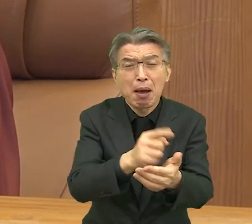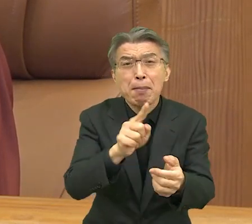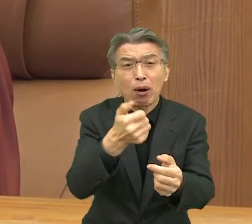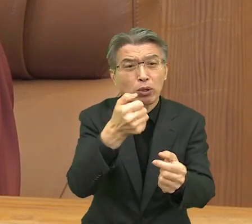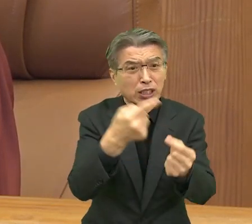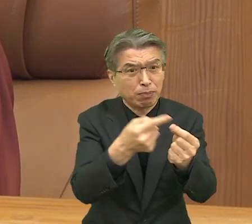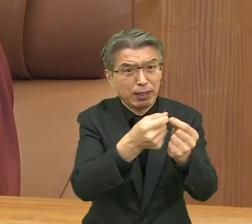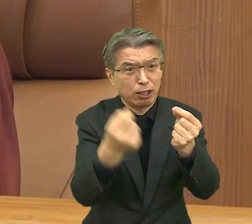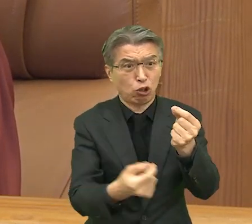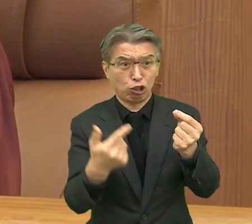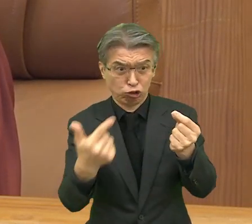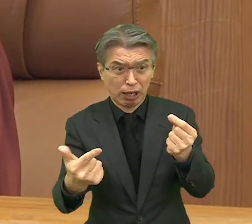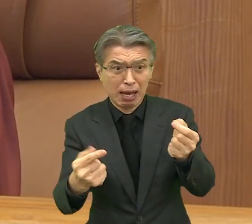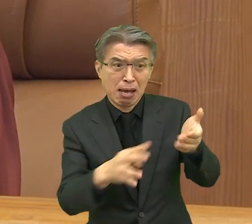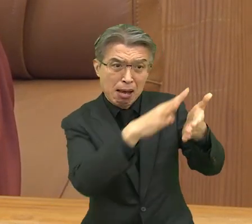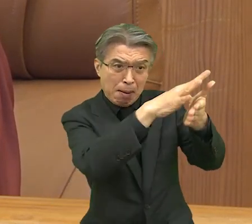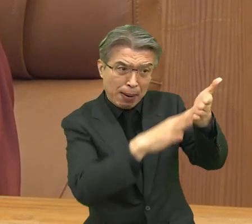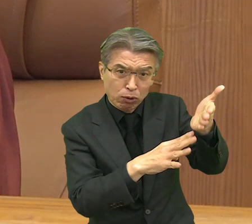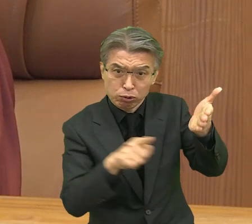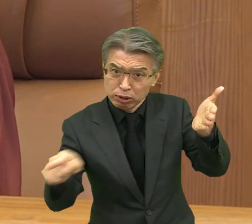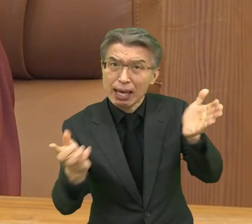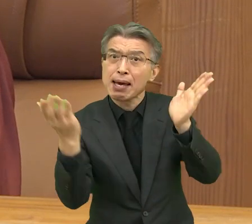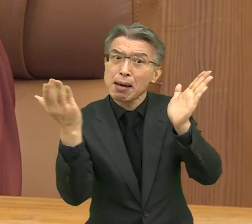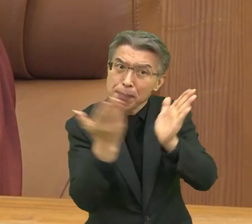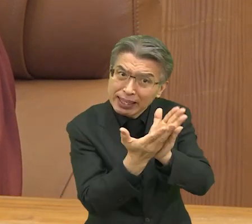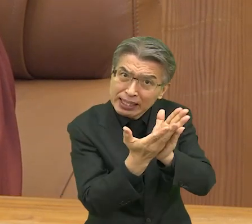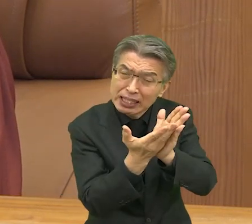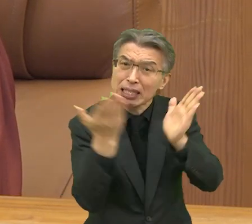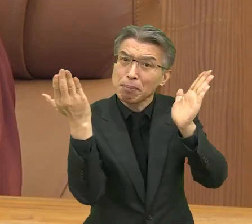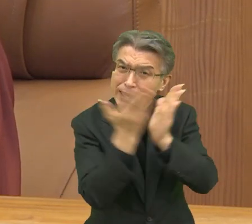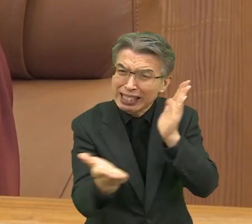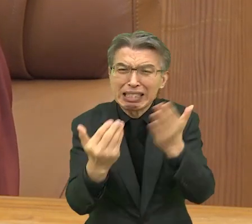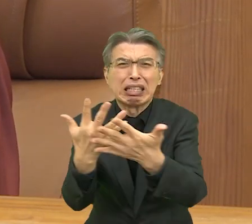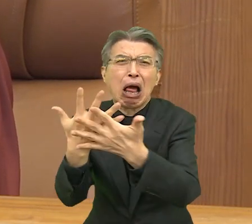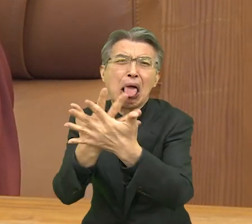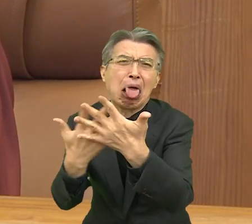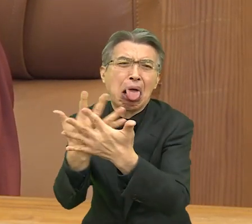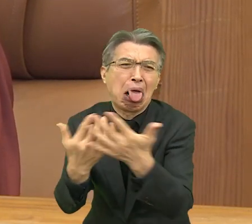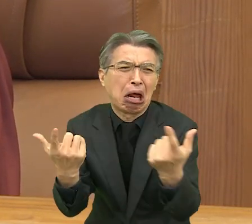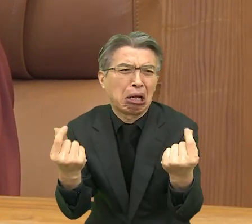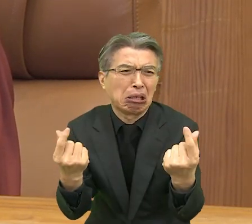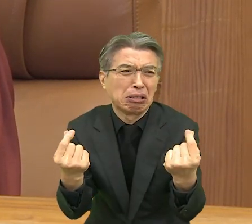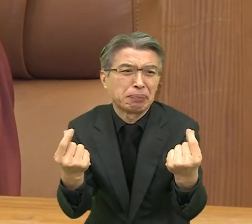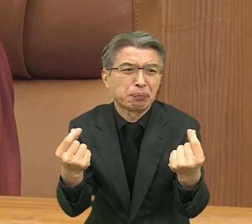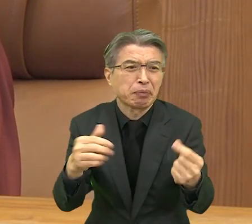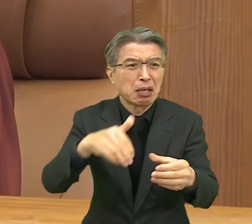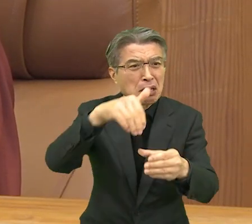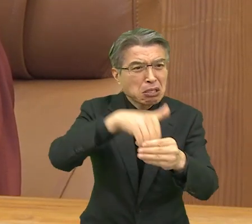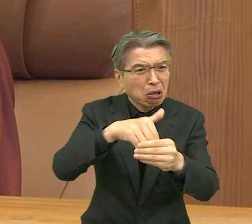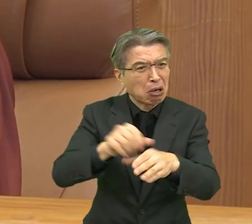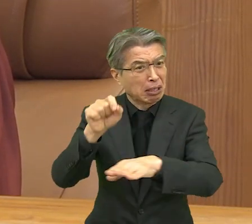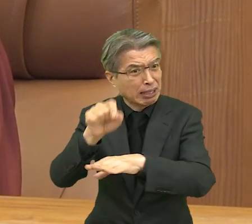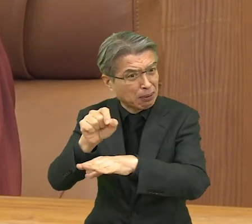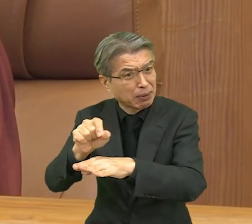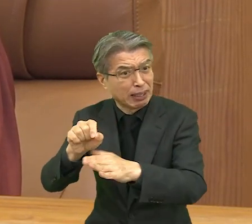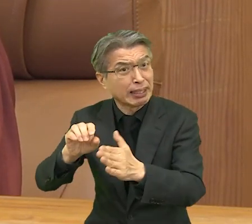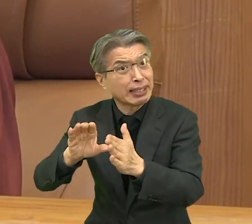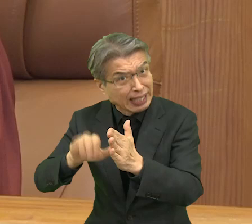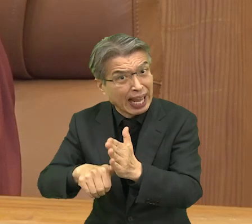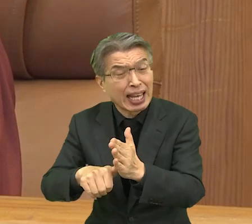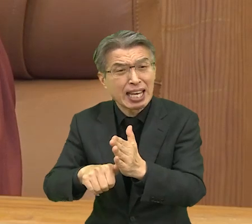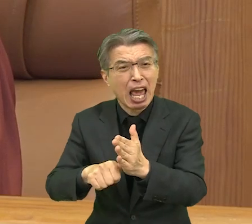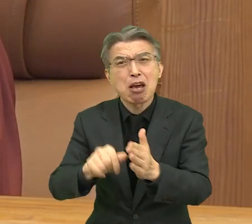말하는 바코드의 개념에 포함되는지 여부가 불명확한 셈입니다. 선거행정상 QR코드를 사용할 필요가